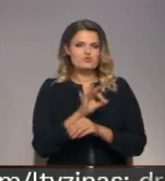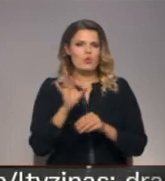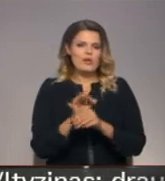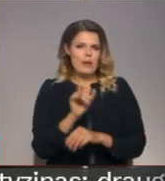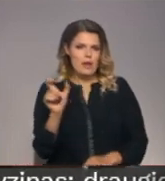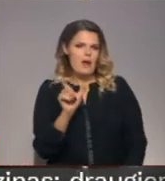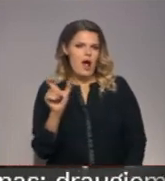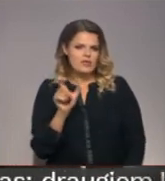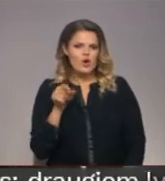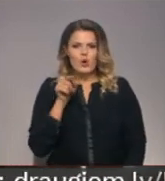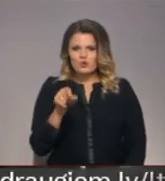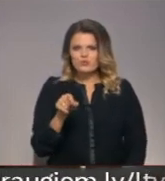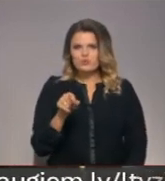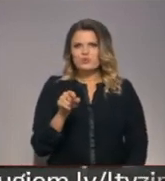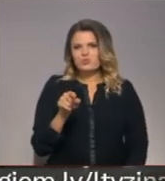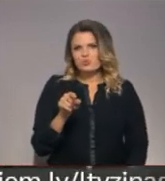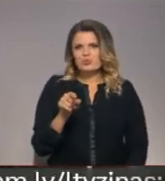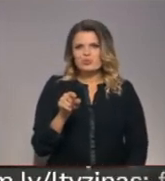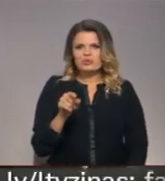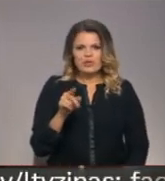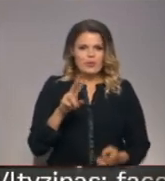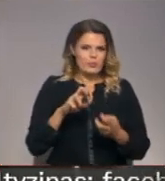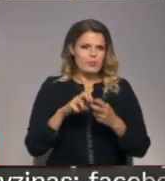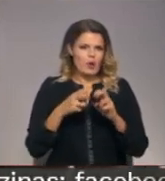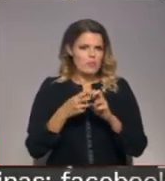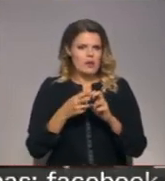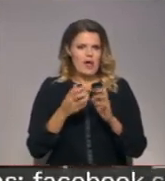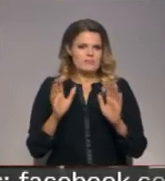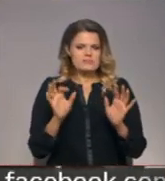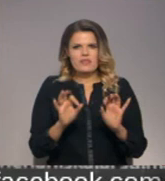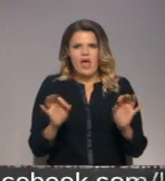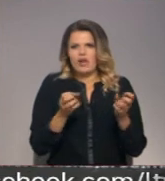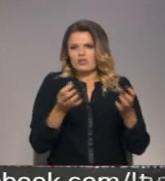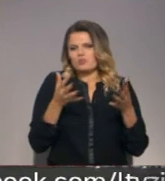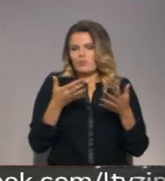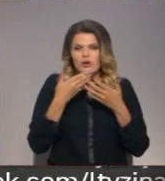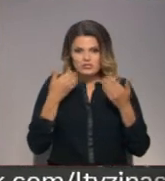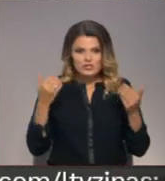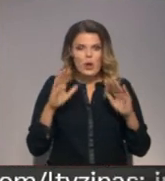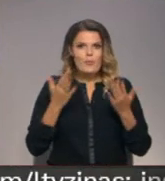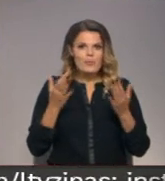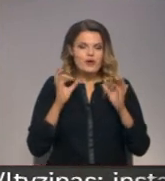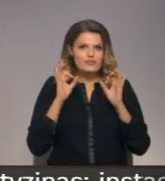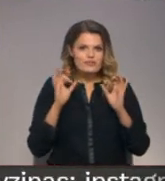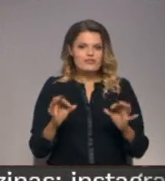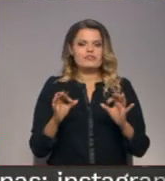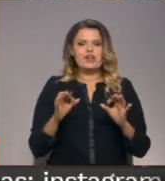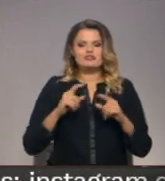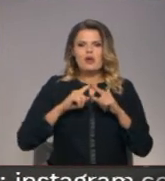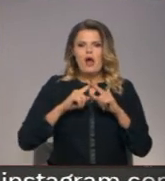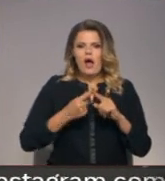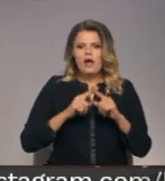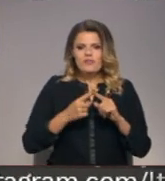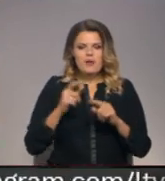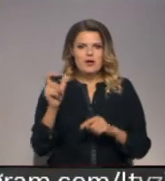tad tur diezgan tāds tādas nepatikšanas, tur nekas tāds spošs nav. Bet toties, tās adāmās tās